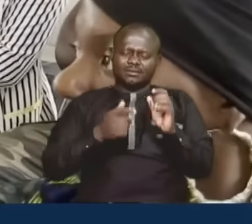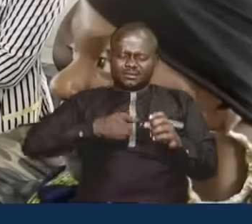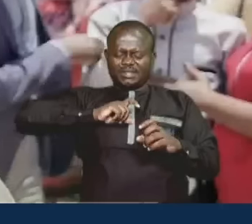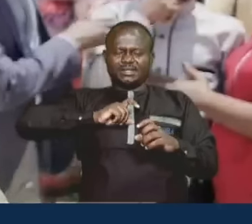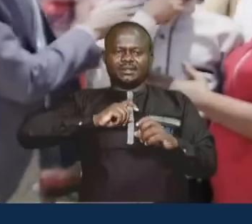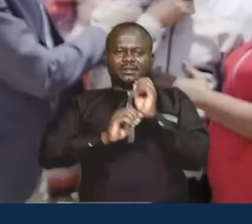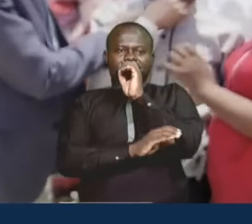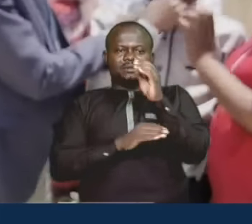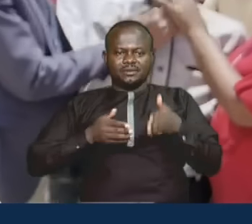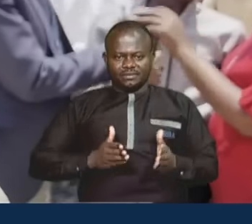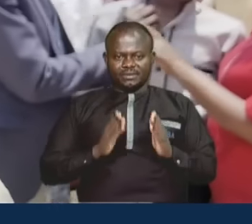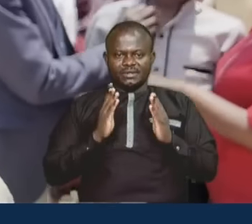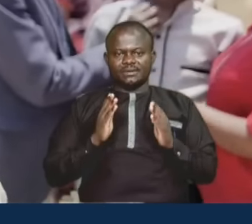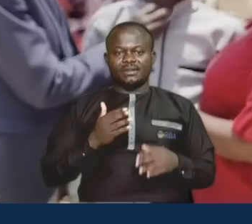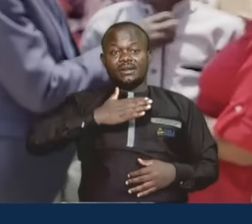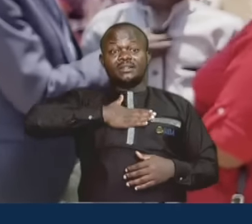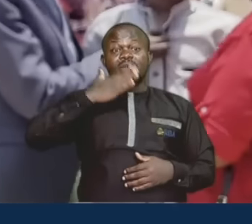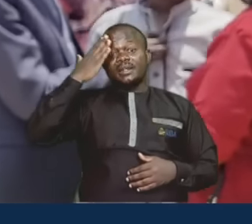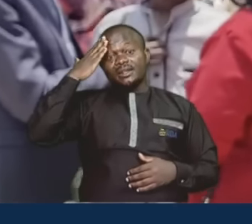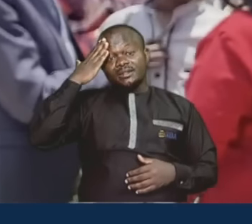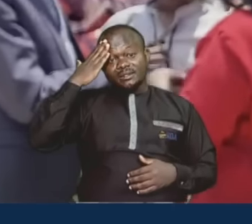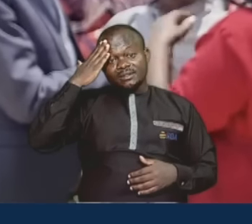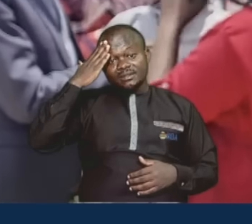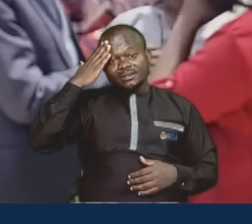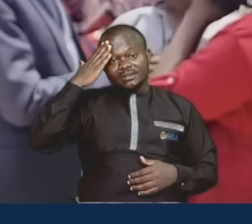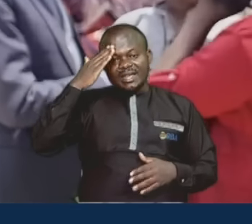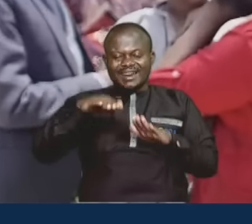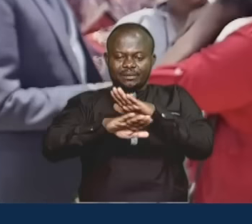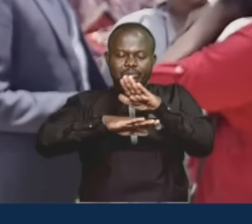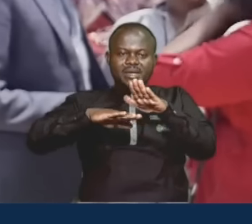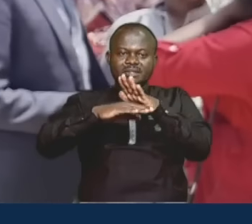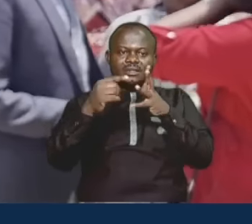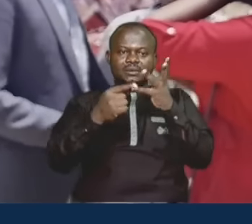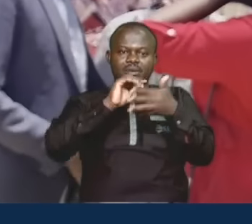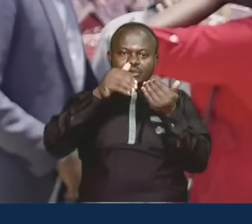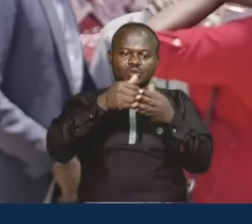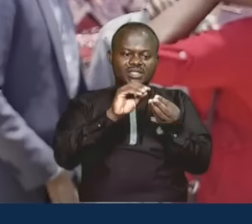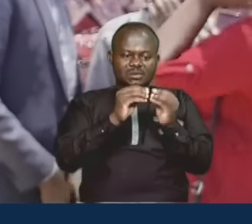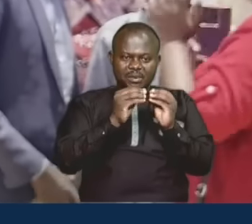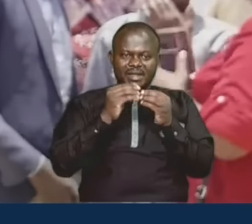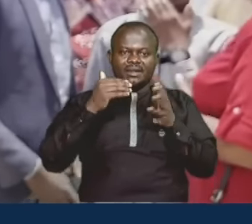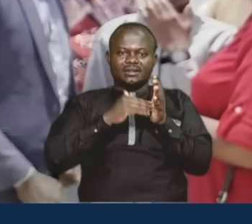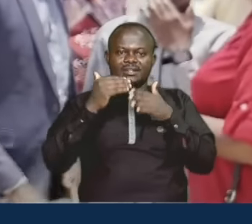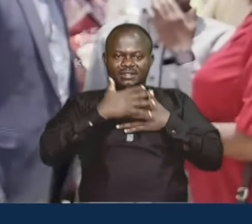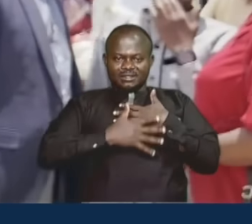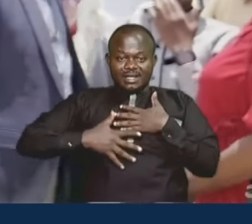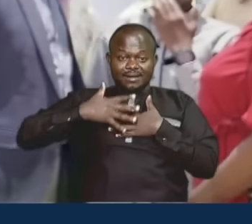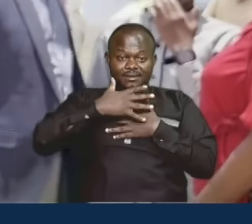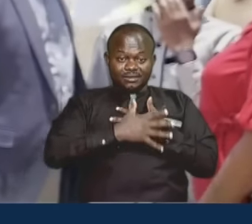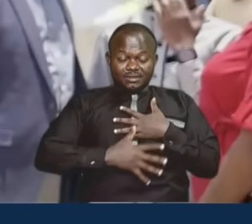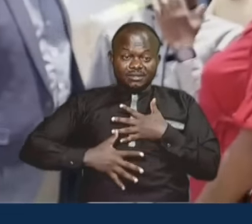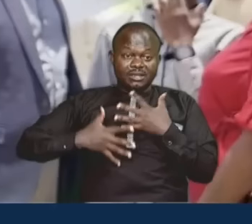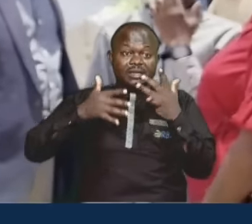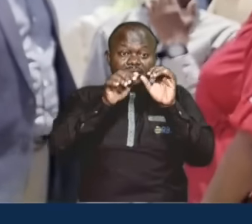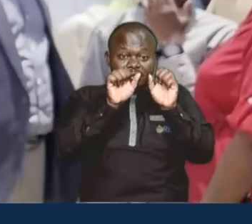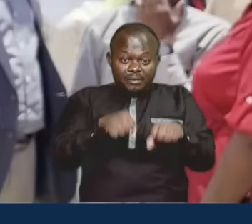cyababyaye nari nzi ko ari base y'ibintu byose siyanse na matematike bikaba